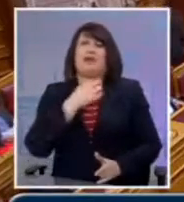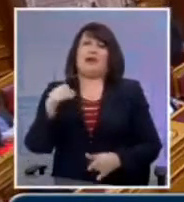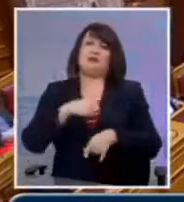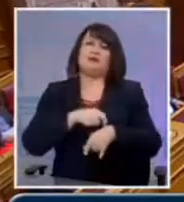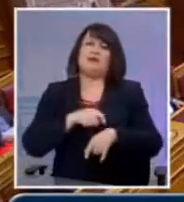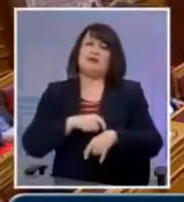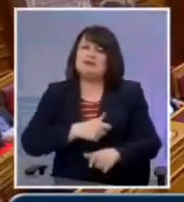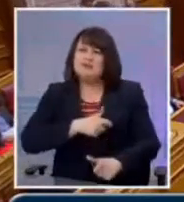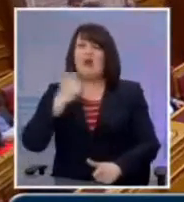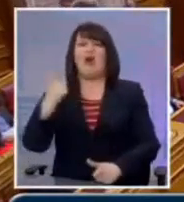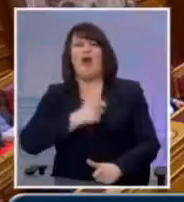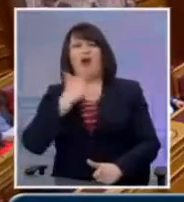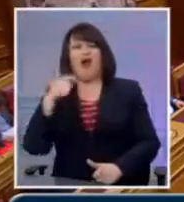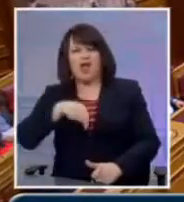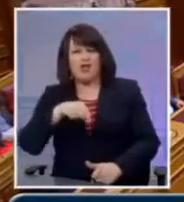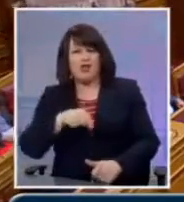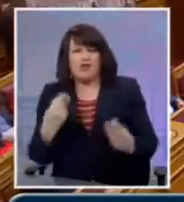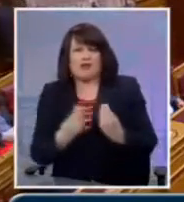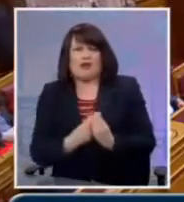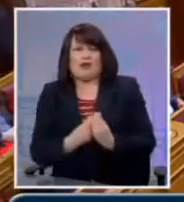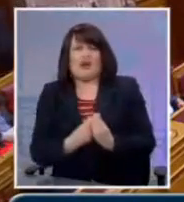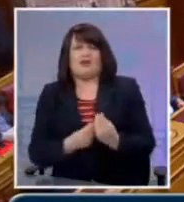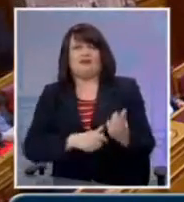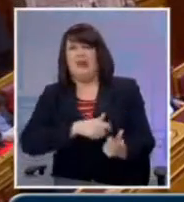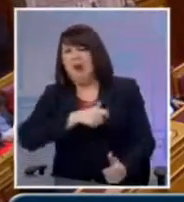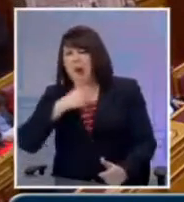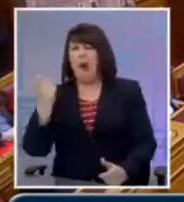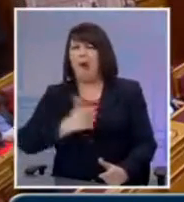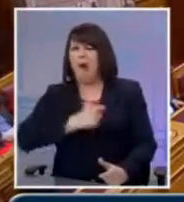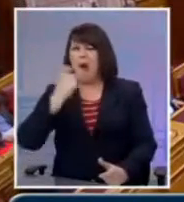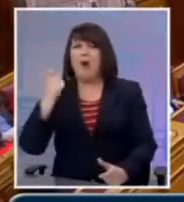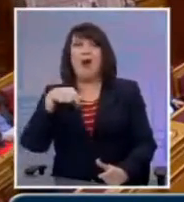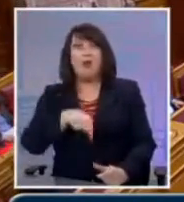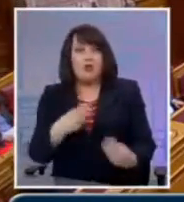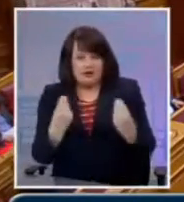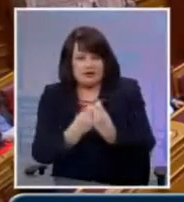δεν λειτουργούμε με κραυγές εδώ μέσα. Δεν λειτουργούμε με κραυγές.